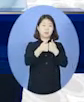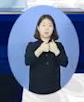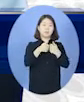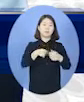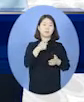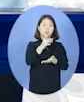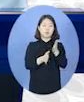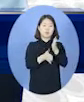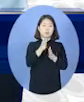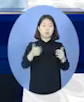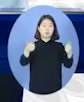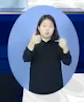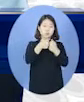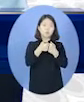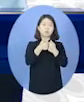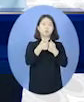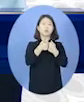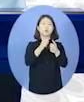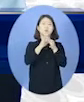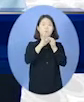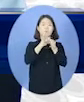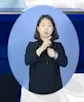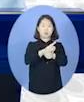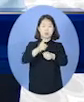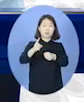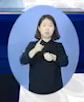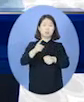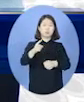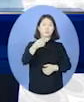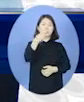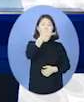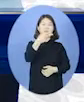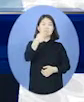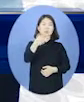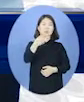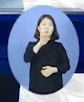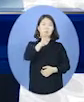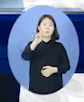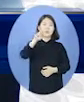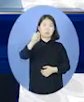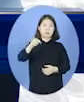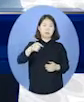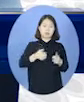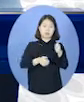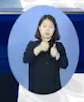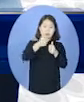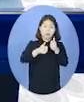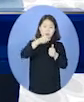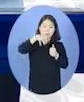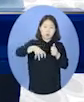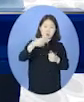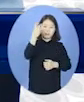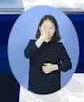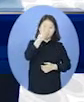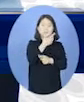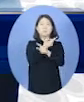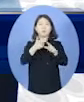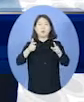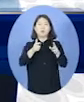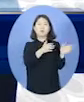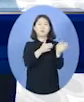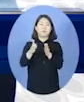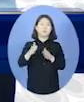됩니다. 시는 이날 열리는 경기를 통해 내년에 있을 U20 월드컵 경기장 준비 상황 등을 중간 점검하는